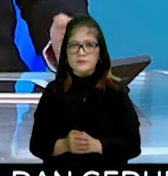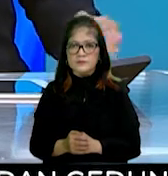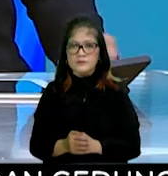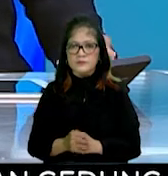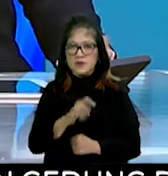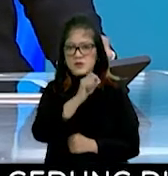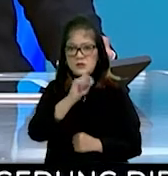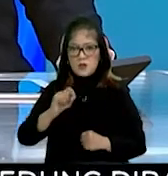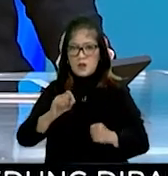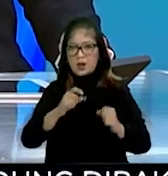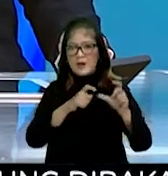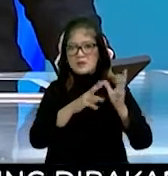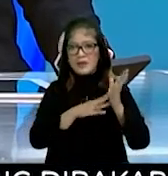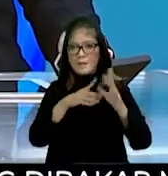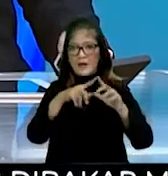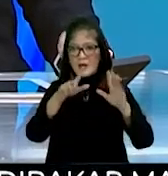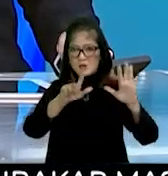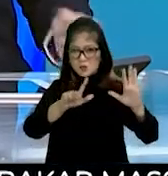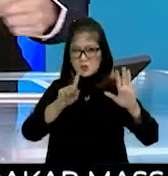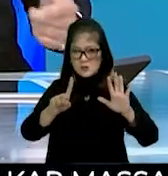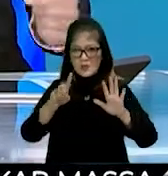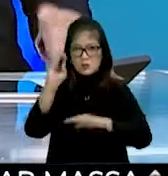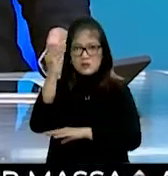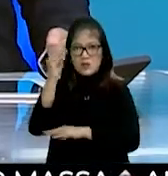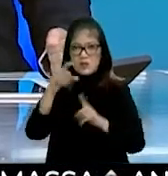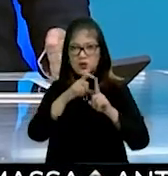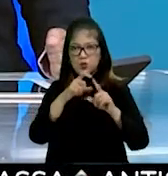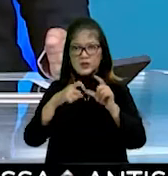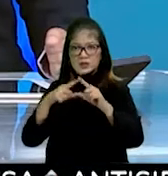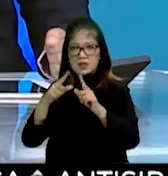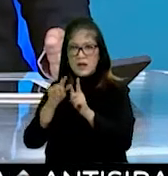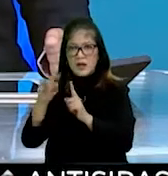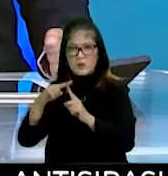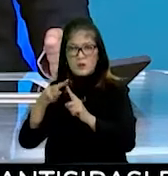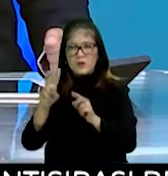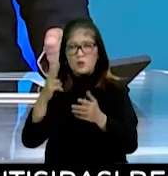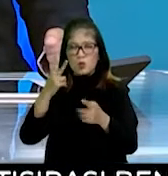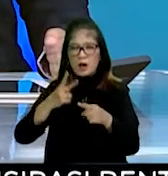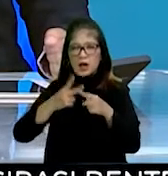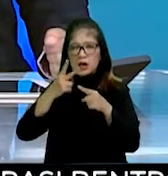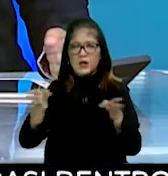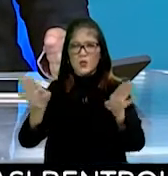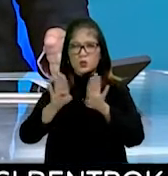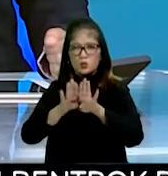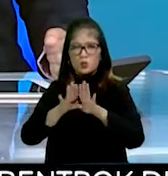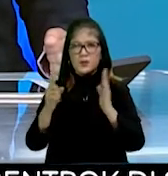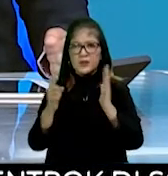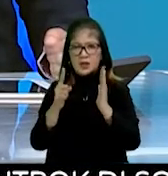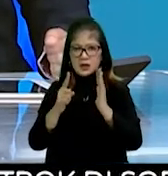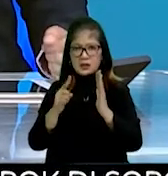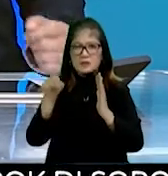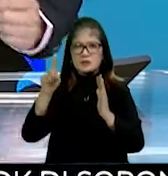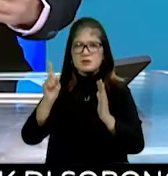Sementara itu SMAN 71 Jakarta Duren Sawit Jakarta Timur untuk kedua kalinya kembali ditutup. Penghentian pembelajaran tatap muka setelah dua